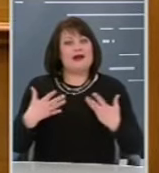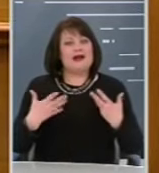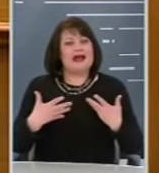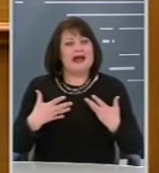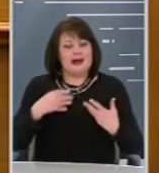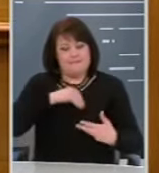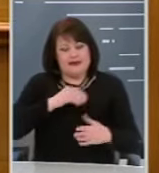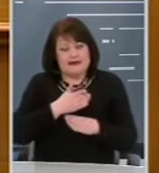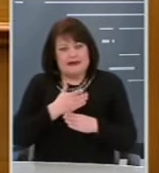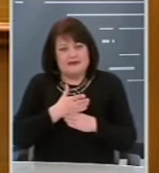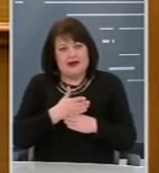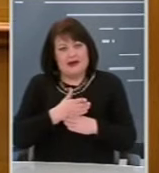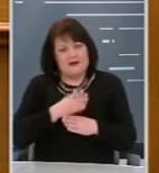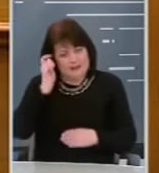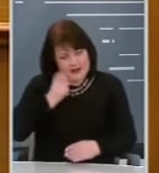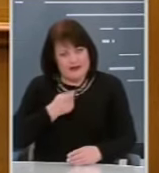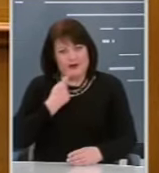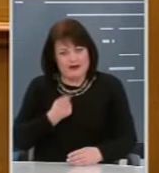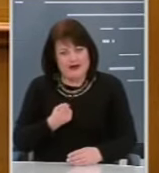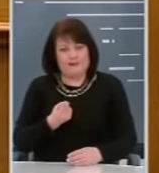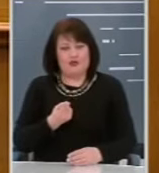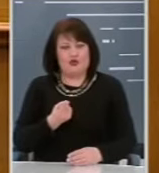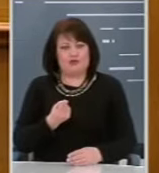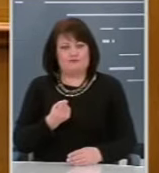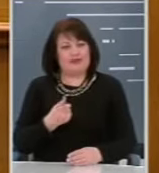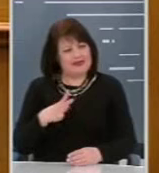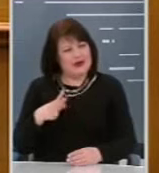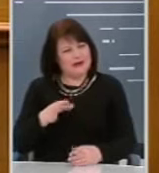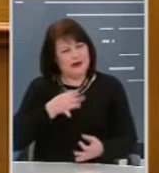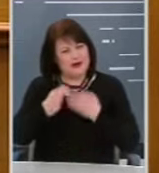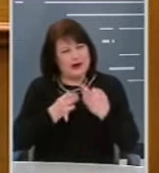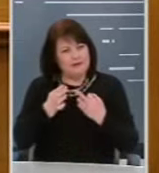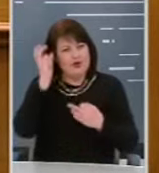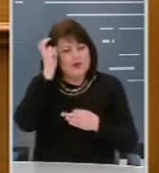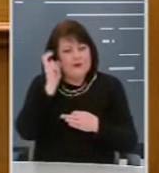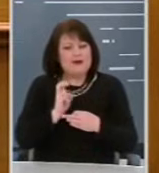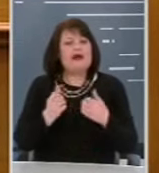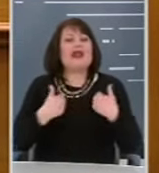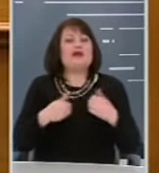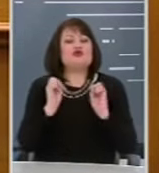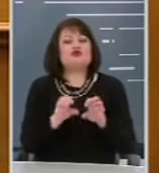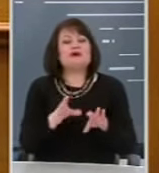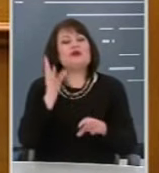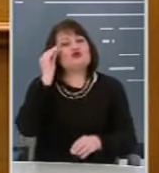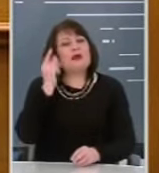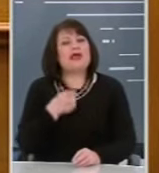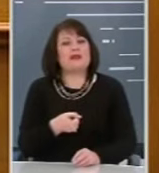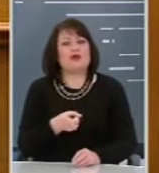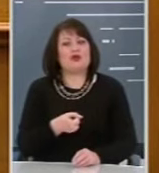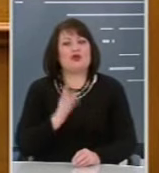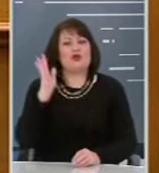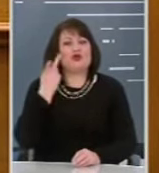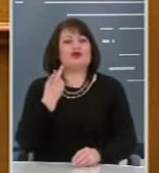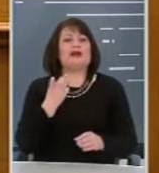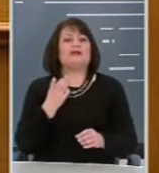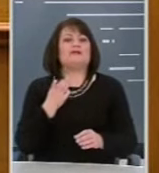κρυφή μεν το ομολογώ να φρεσκάρω τη μνήμη των παλιών και να πληροφορήσω τους νεότερους ότι υπήρξε ενυπόγραφο